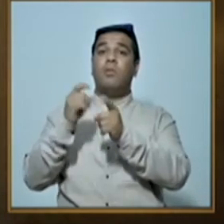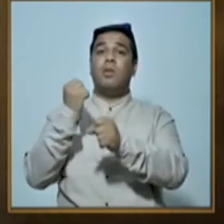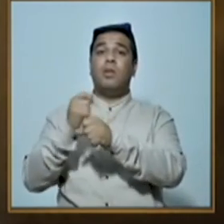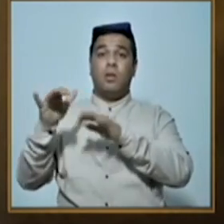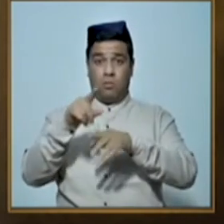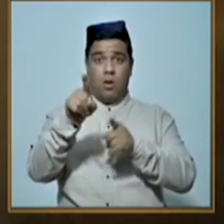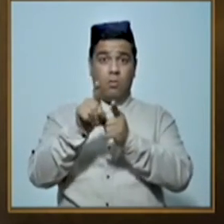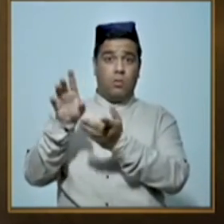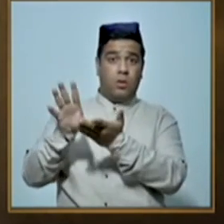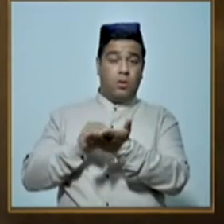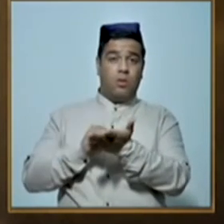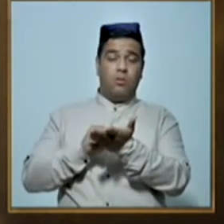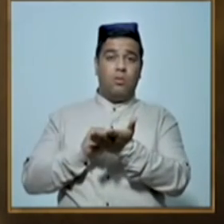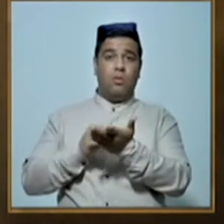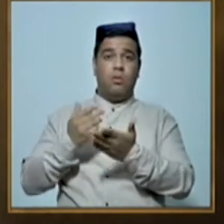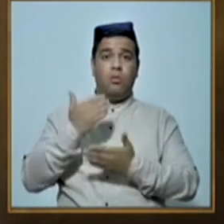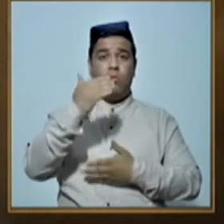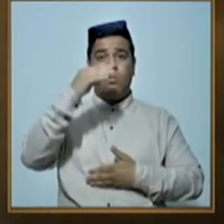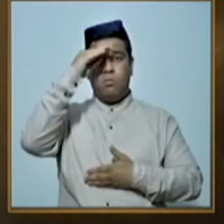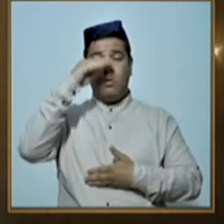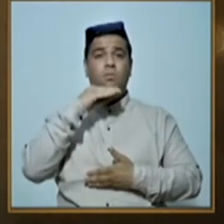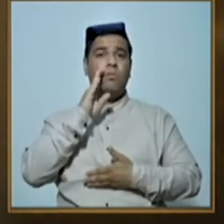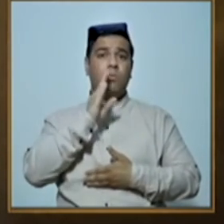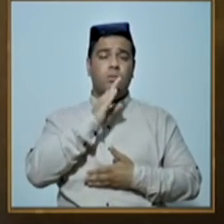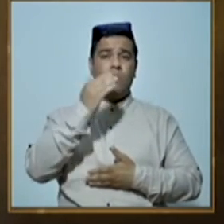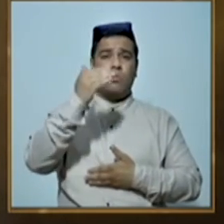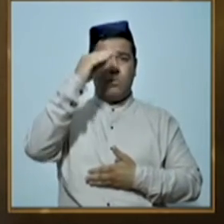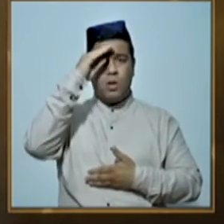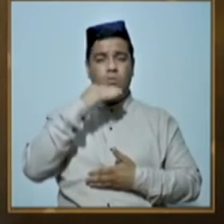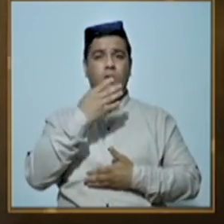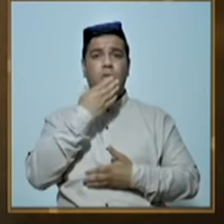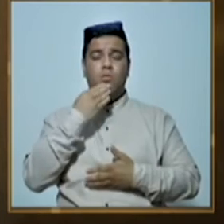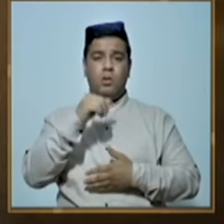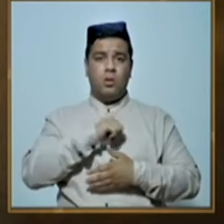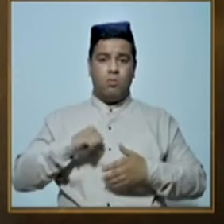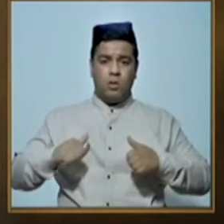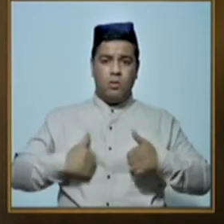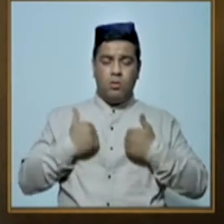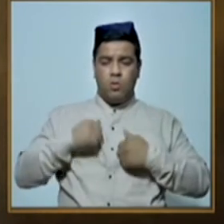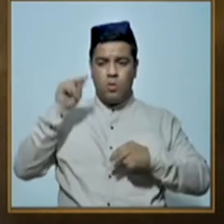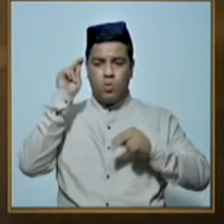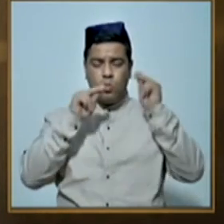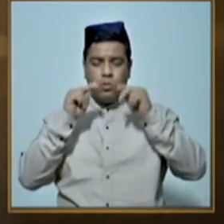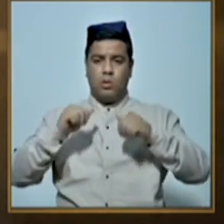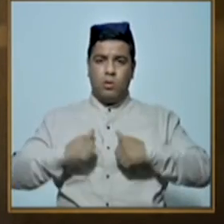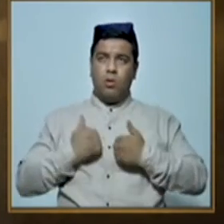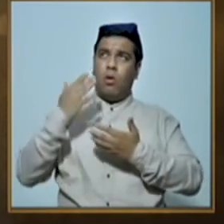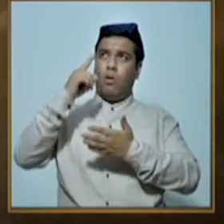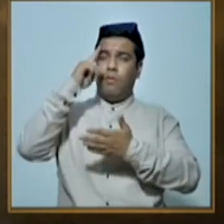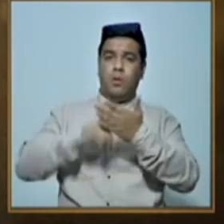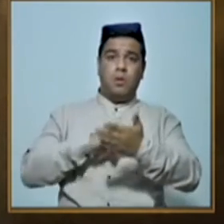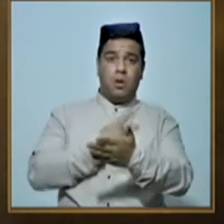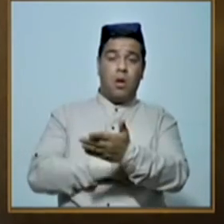bobang hasab nasabga suyanib ilmini, amalini tark qilmagan edi. Ular amal qilishgan edi.